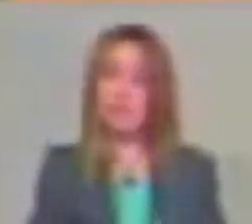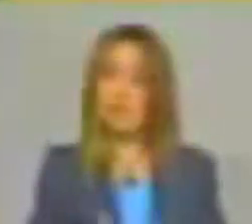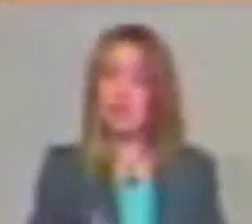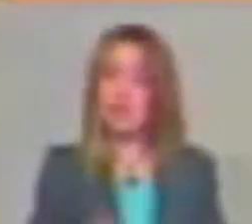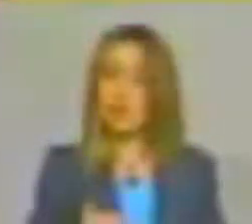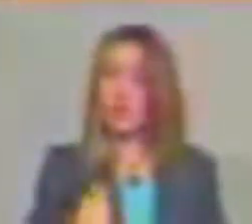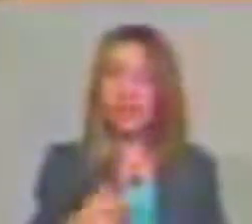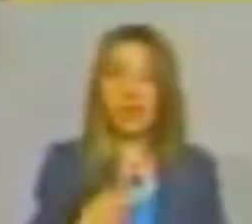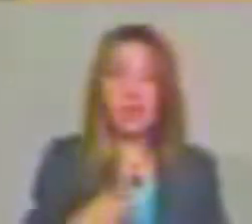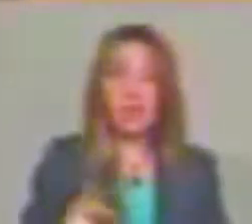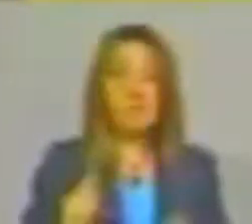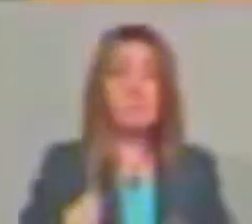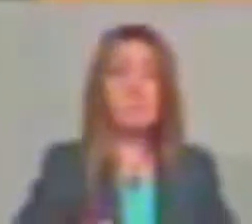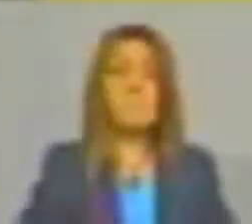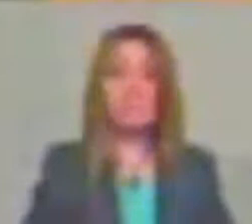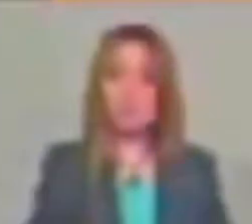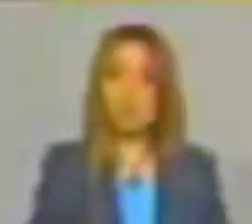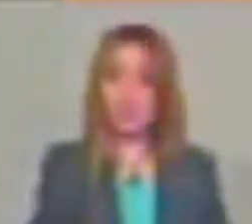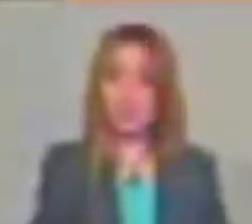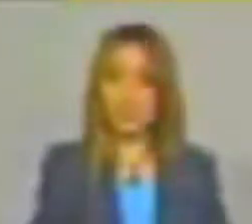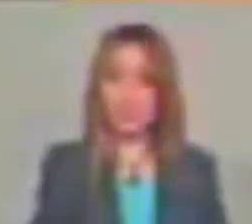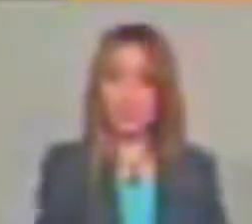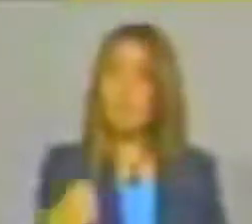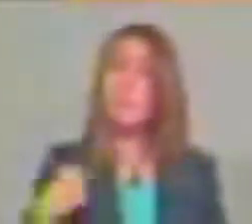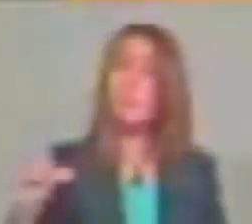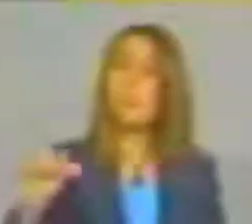Osmanlı oyunu affetmez.